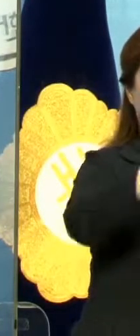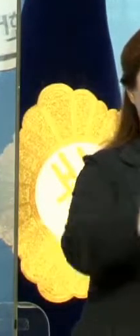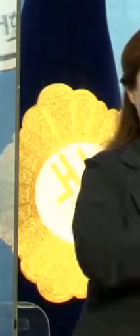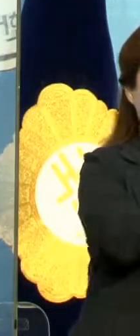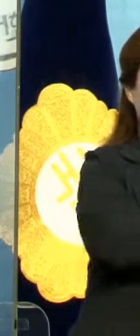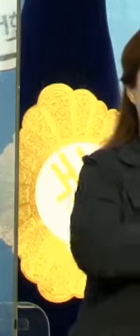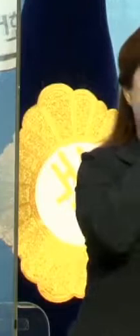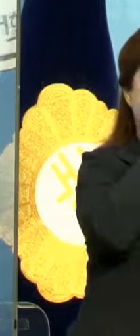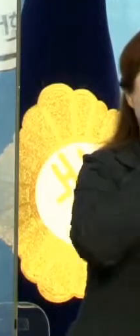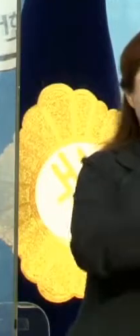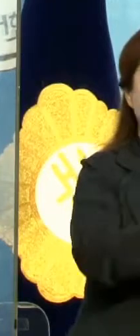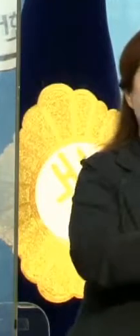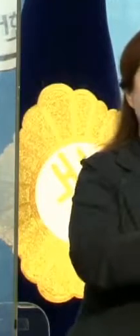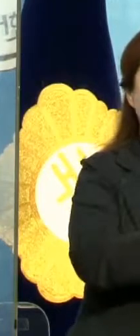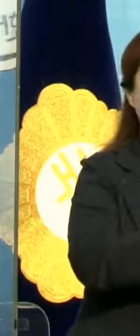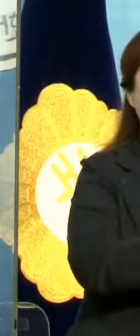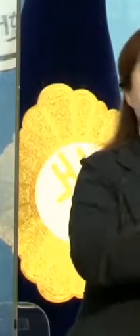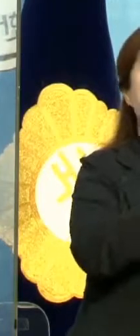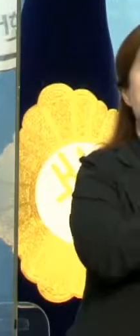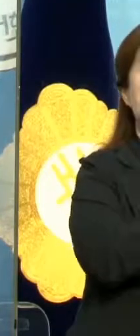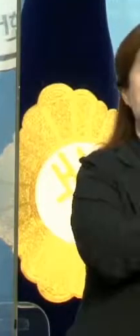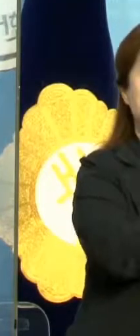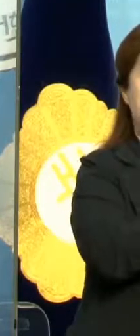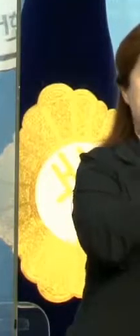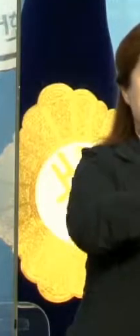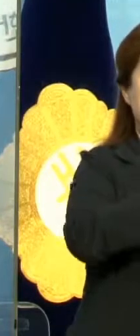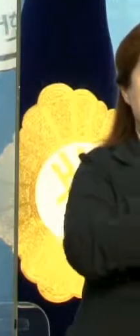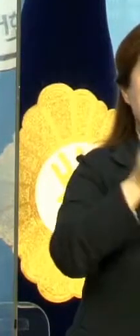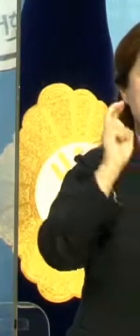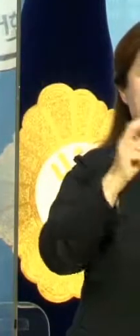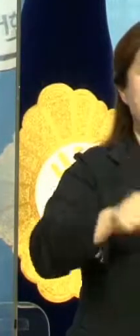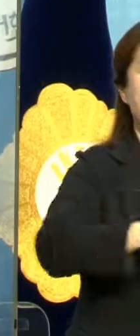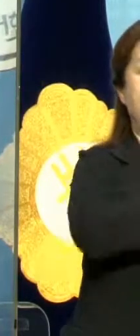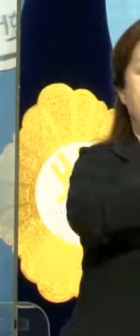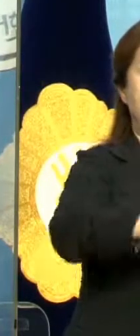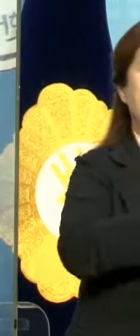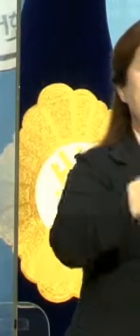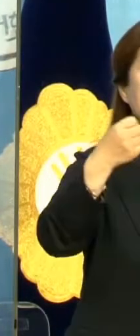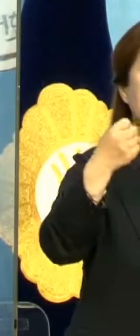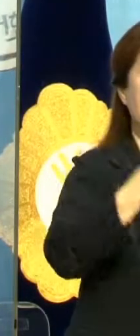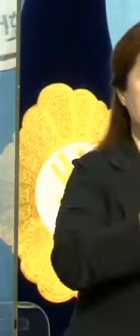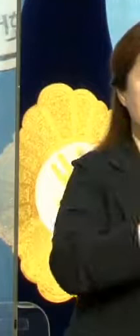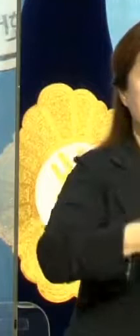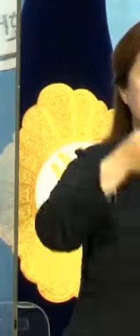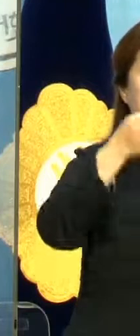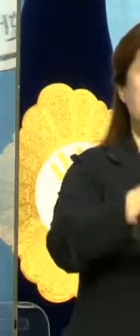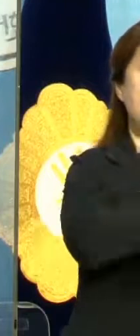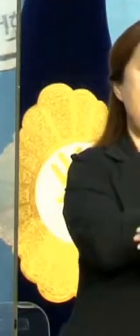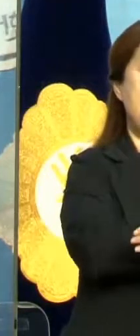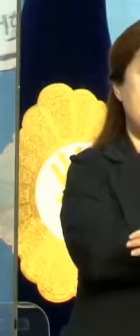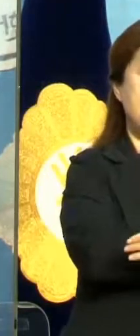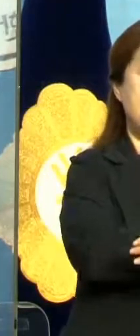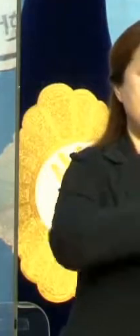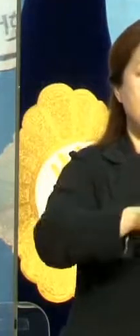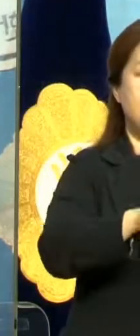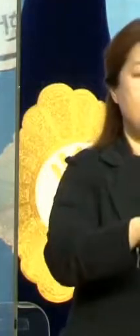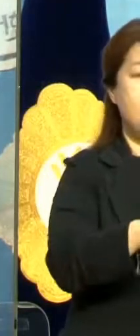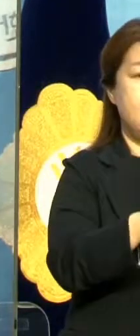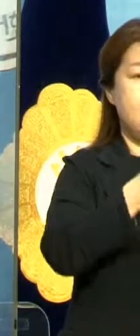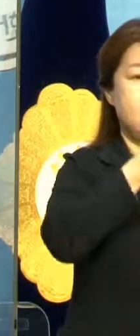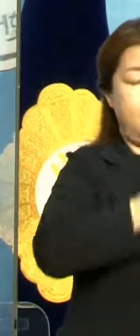되지 않을 경우 해당 주식을 발행한 기업의 경영 또는 재산상의 권리 에 영향을